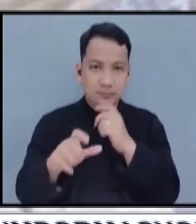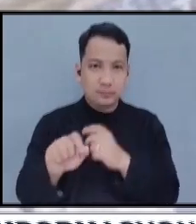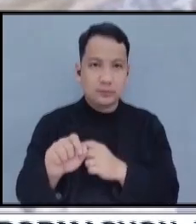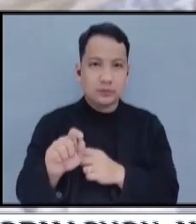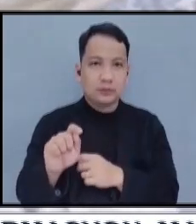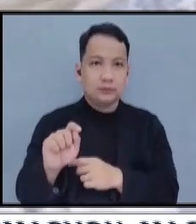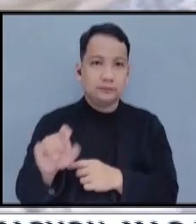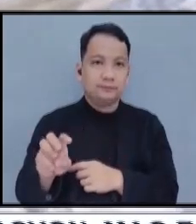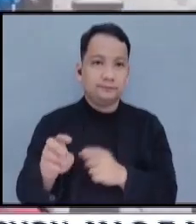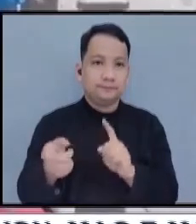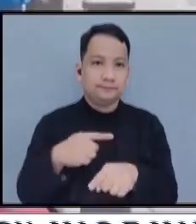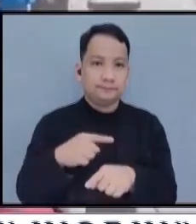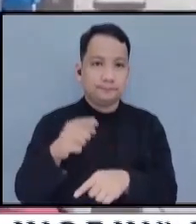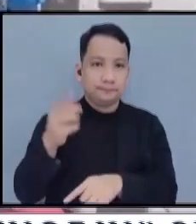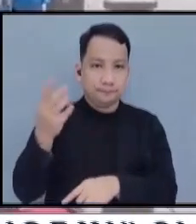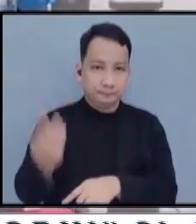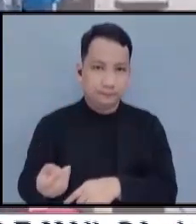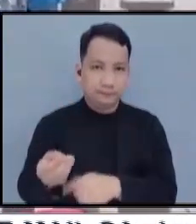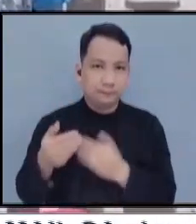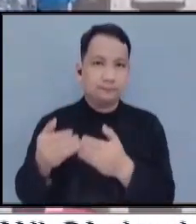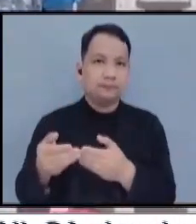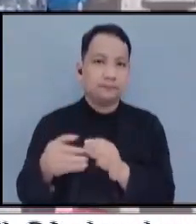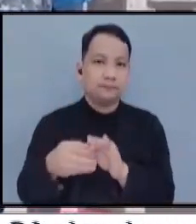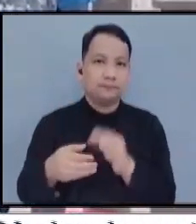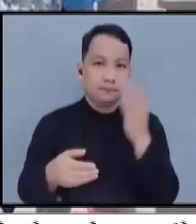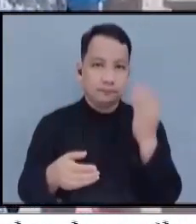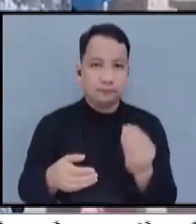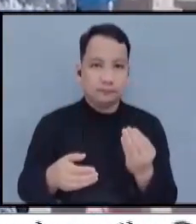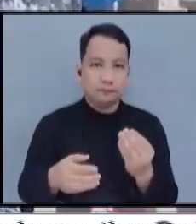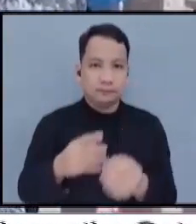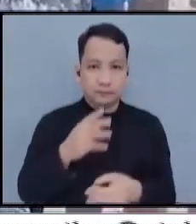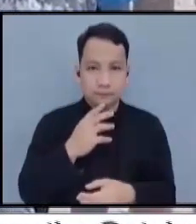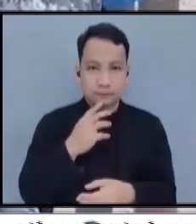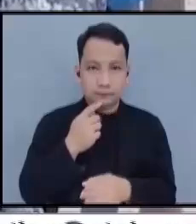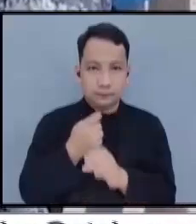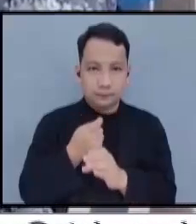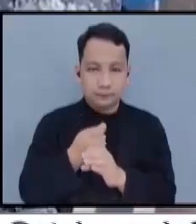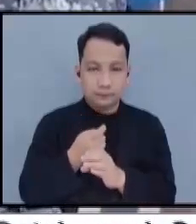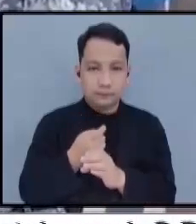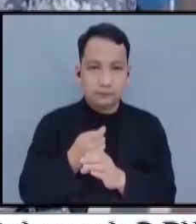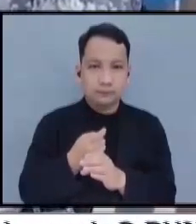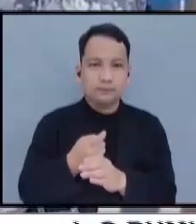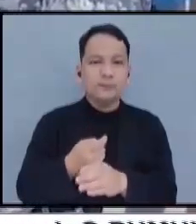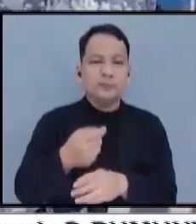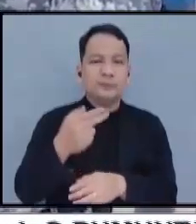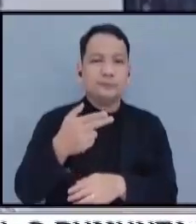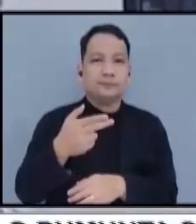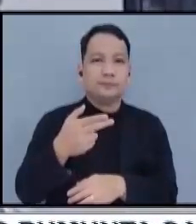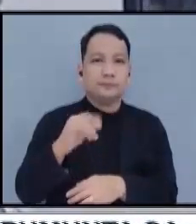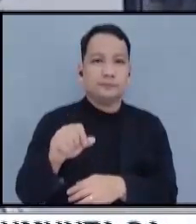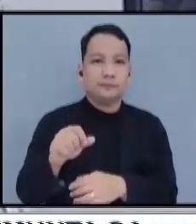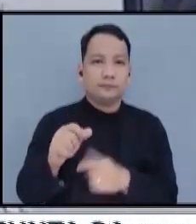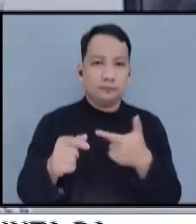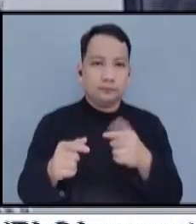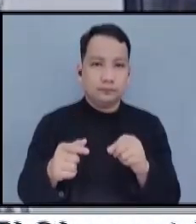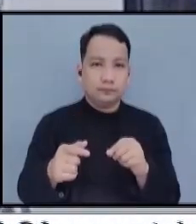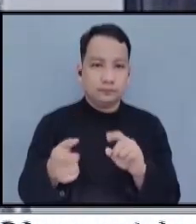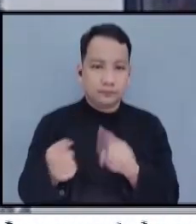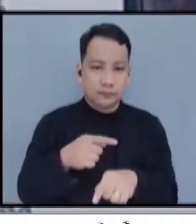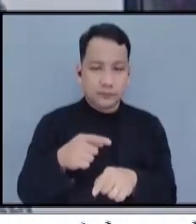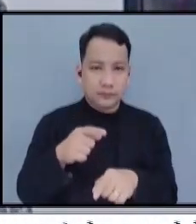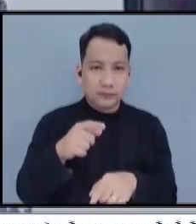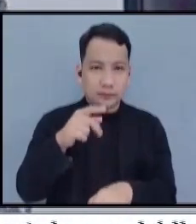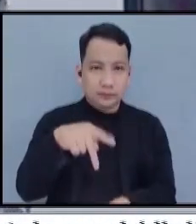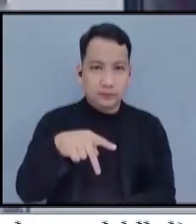Batangas, habang patungo naman ng Batangas ang water taxi na Hop and Go 1 mula Puerto Galera nang mangyari